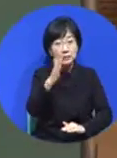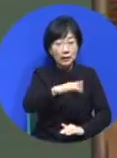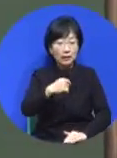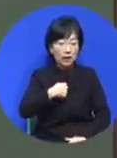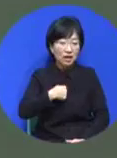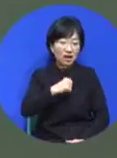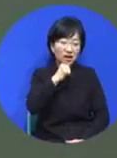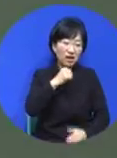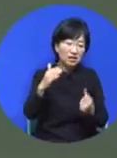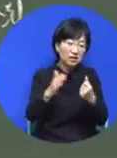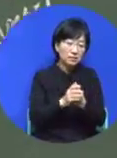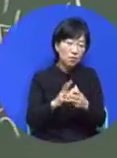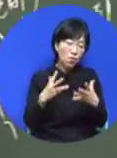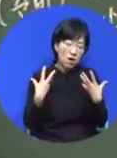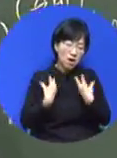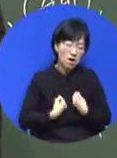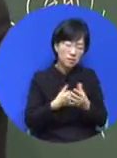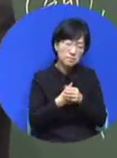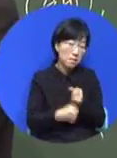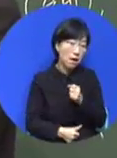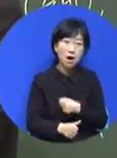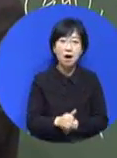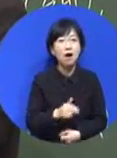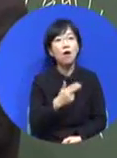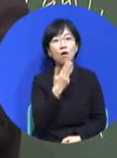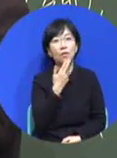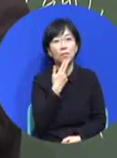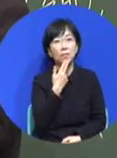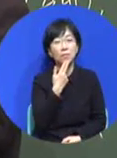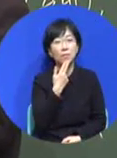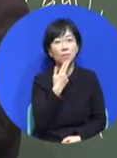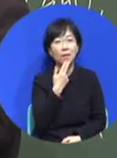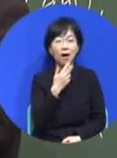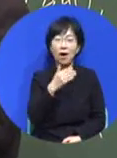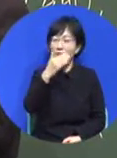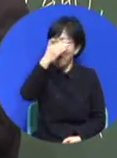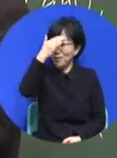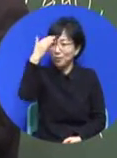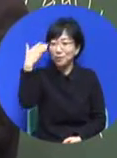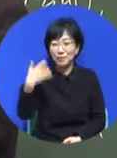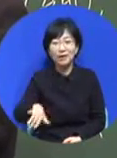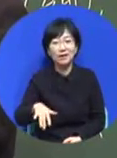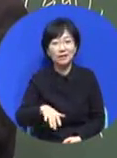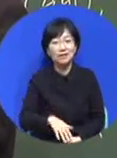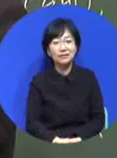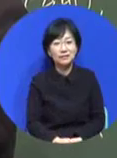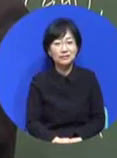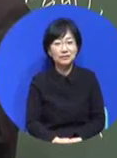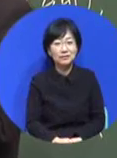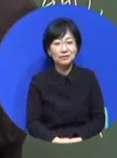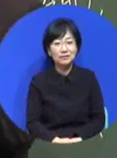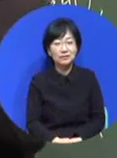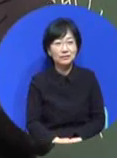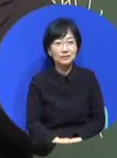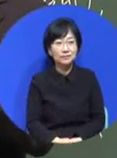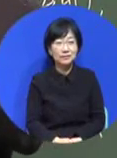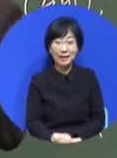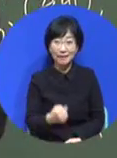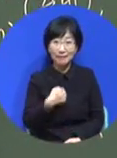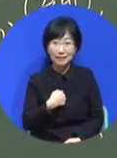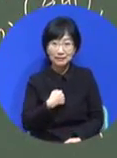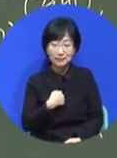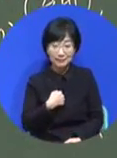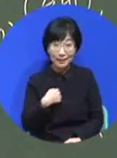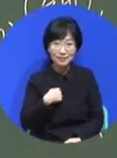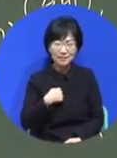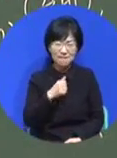of poverty, I didn't fall into poverty. 돈 하고 다니는 사람 보면 참 너무 그런 사람 많아요. 저는 그 저주에 빠지지